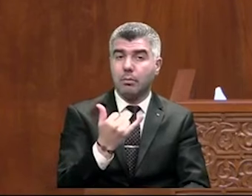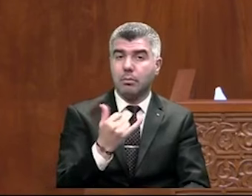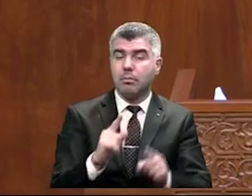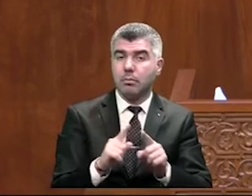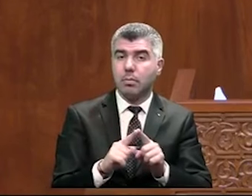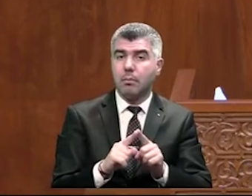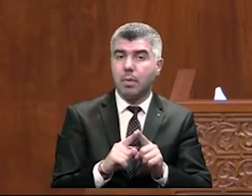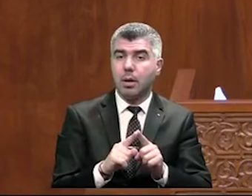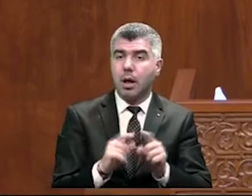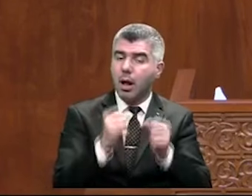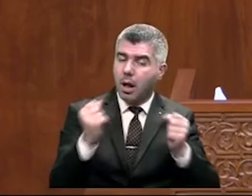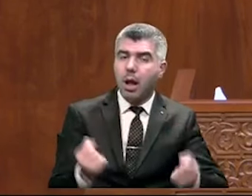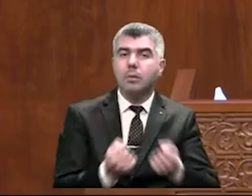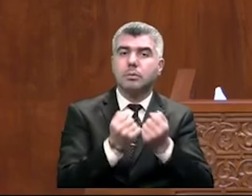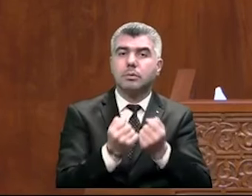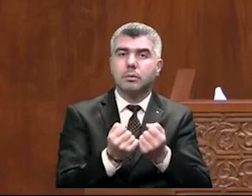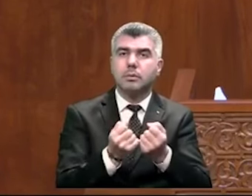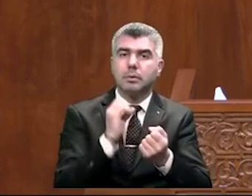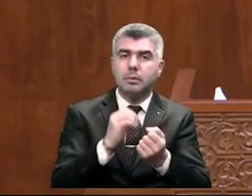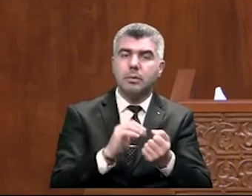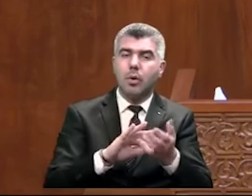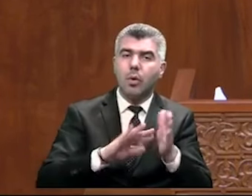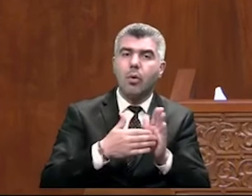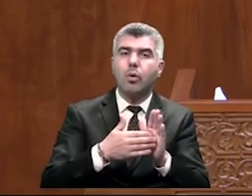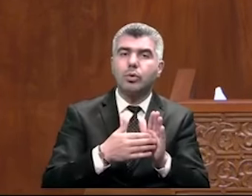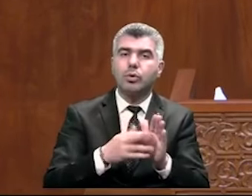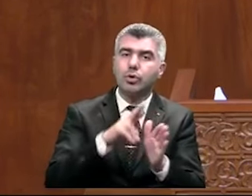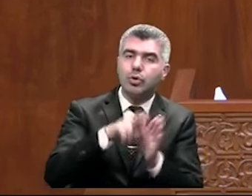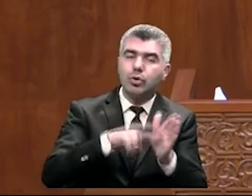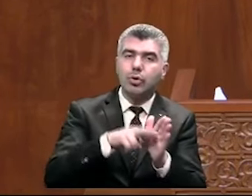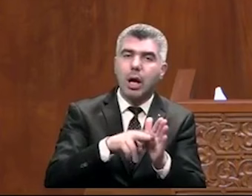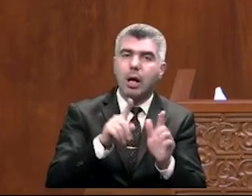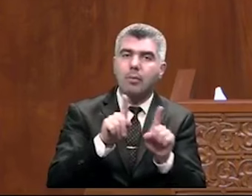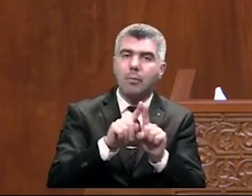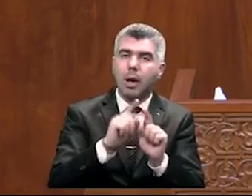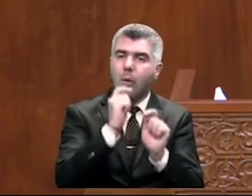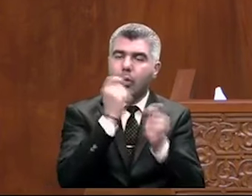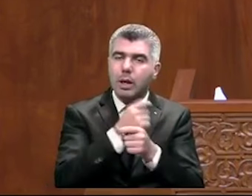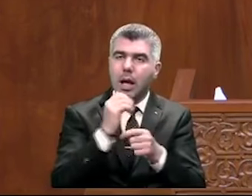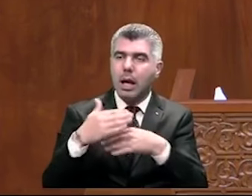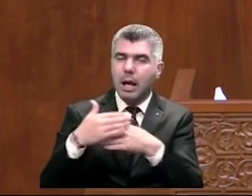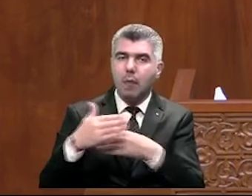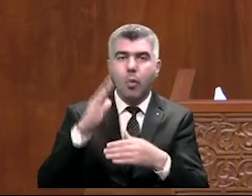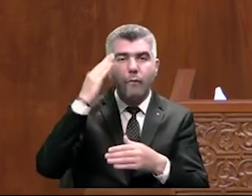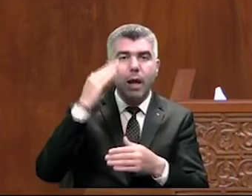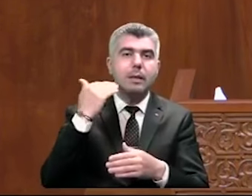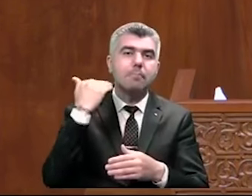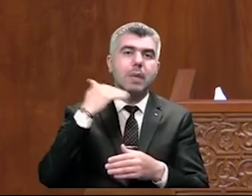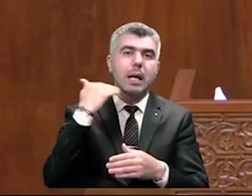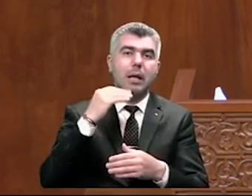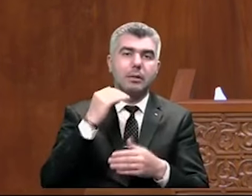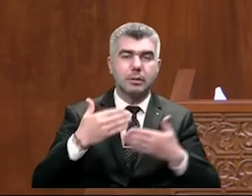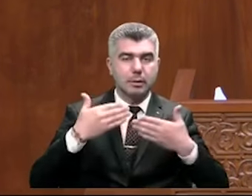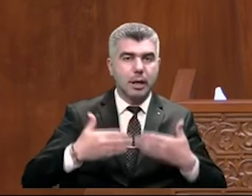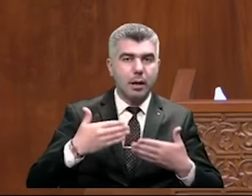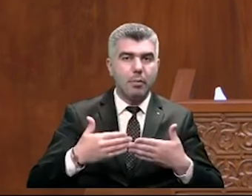واحد القطب التنموي بالنسبه للجهه الشرقيه من جهه ولكن كذلك من جهه فاس مكناس بحكم الربط اللي كاين